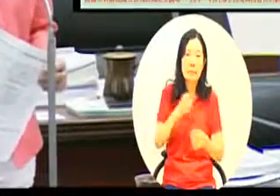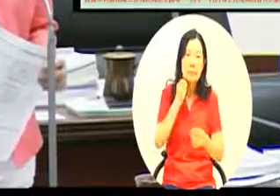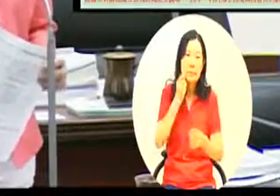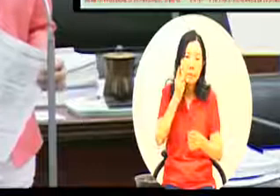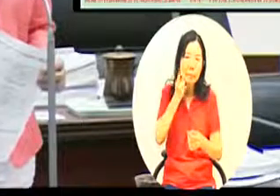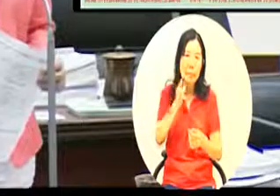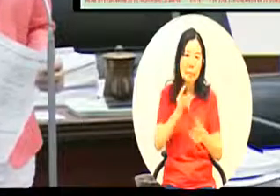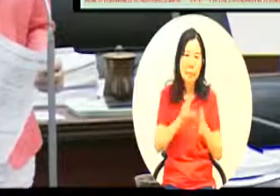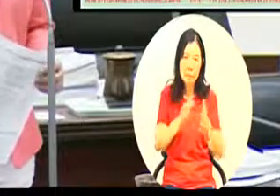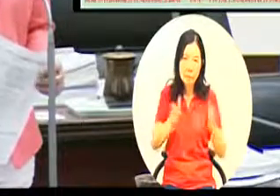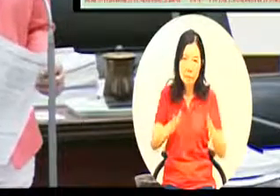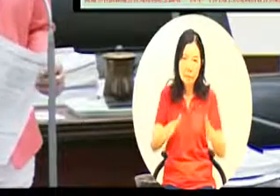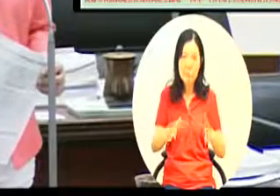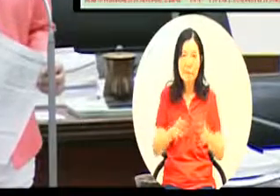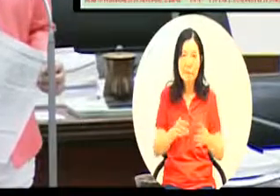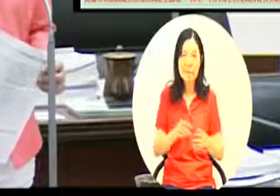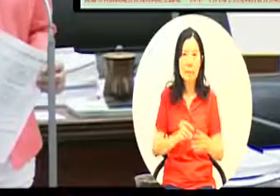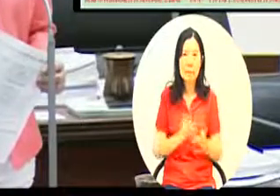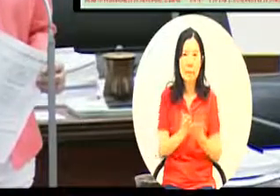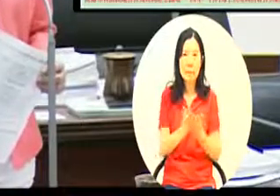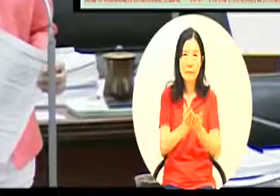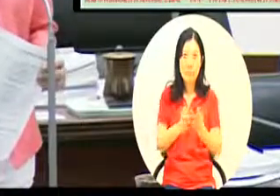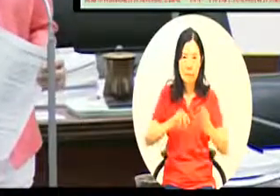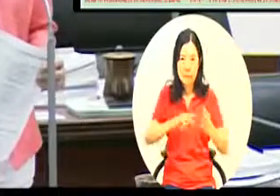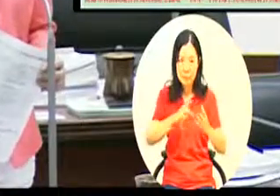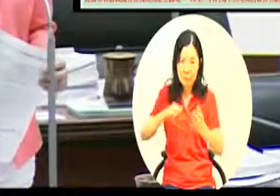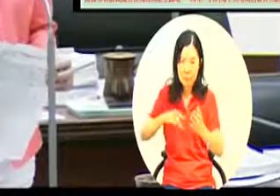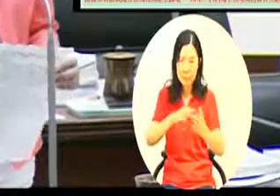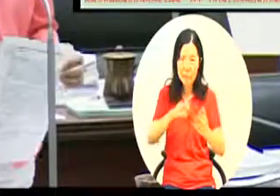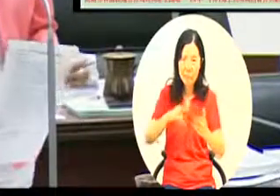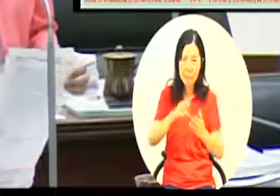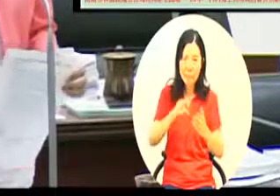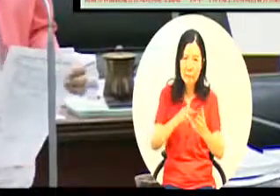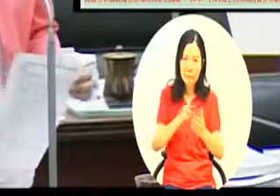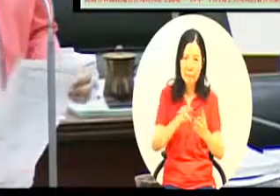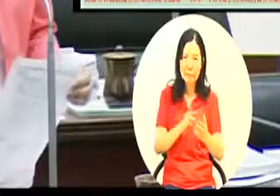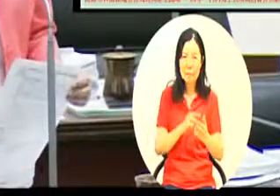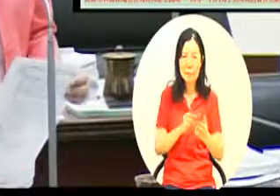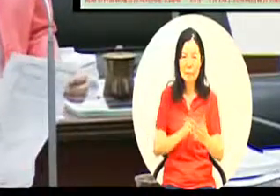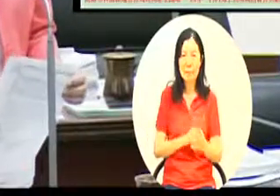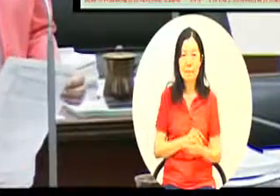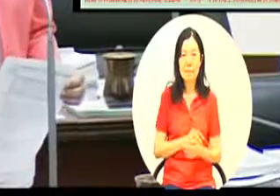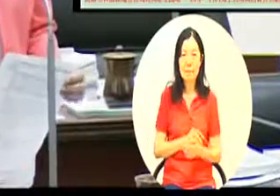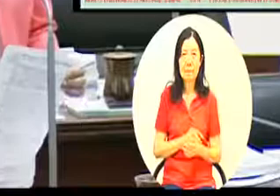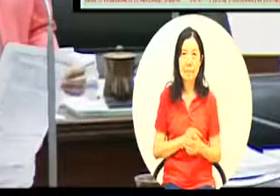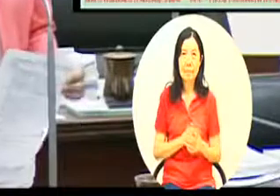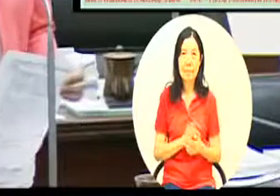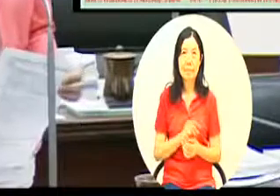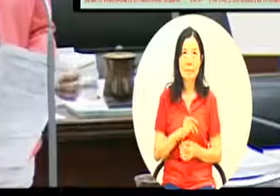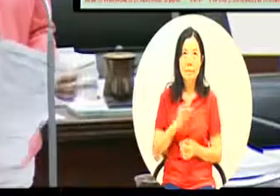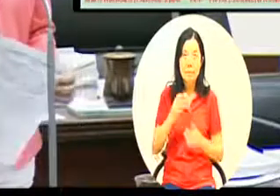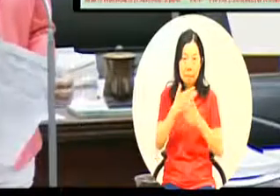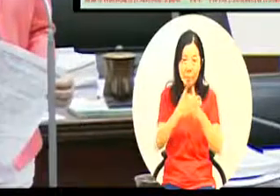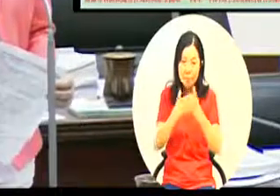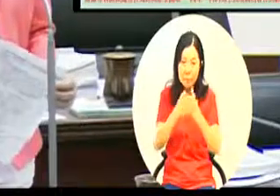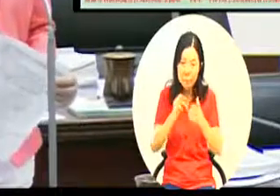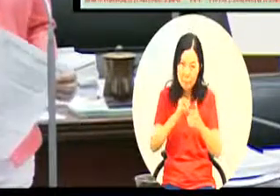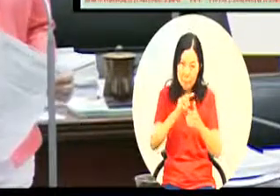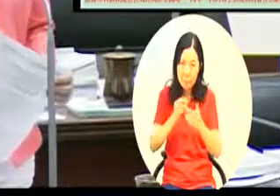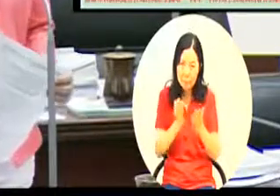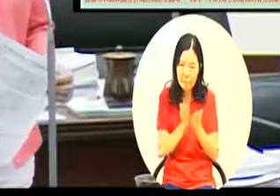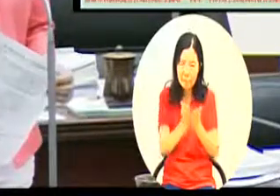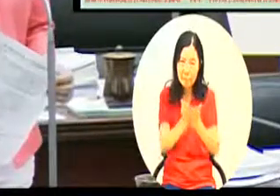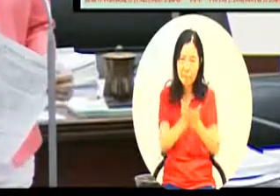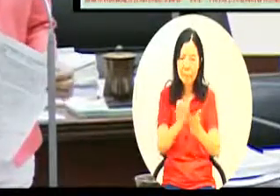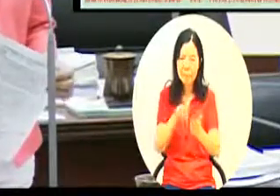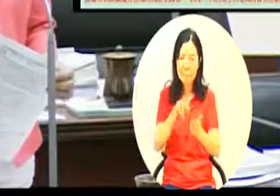间，拨出一个月的时间来整理、来监理营的船只，还有保养他们的船只，